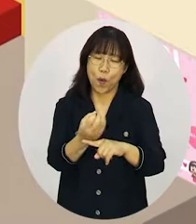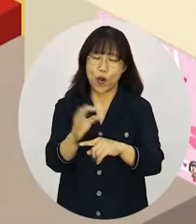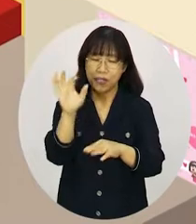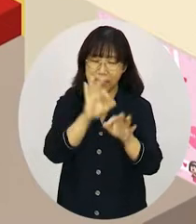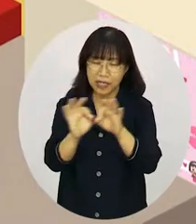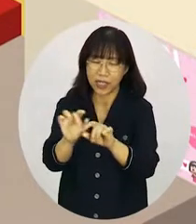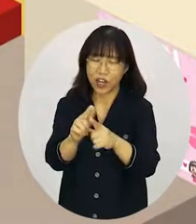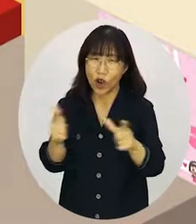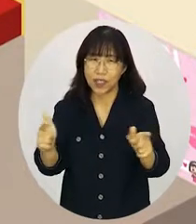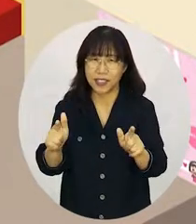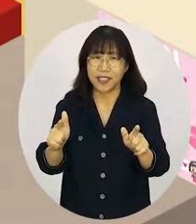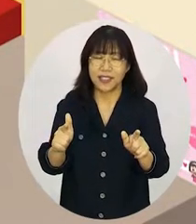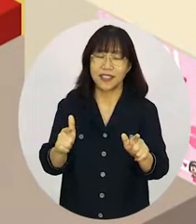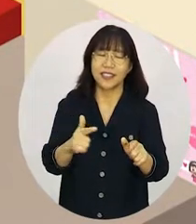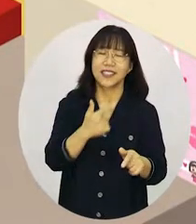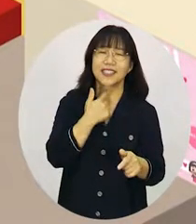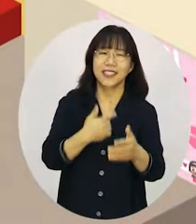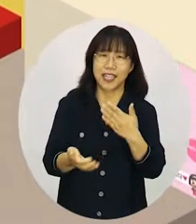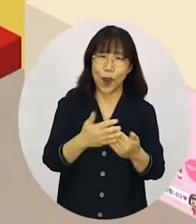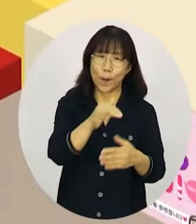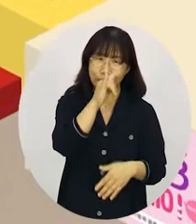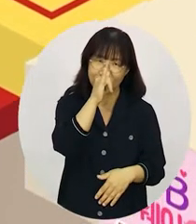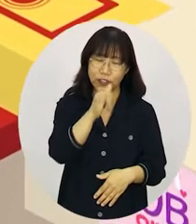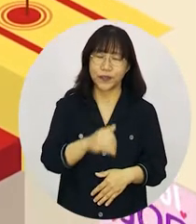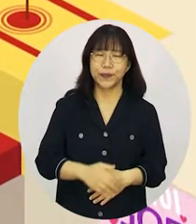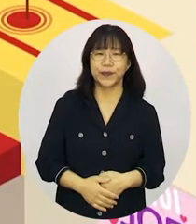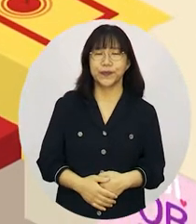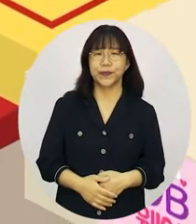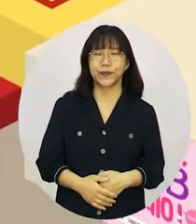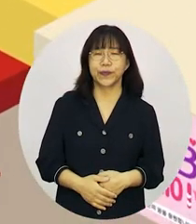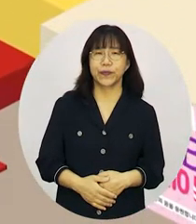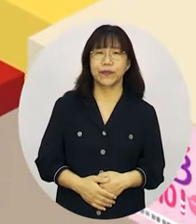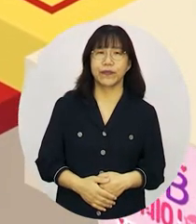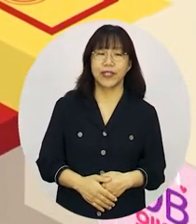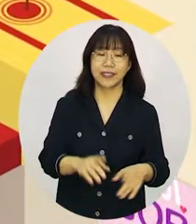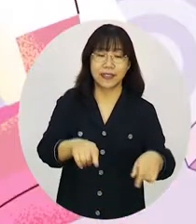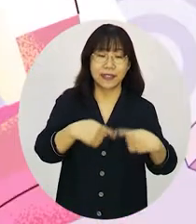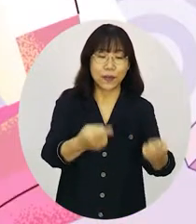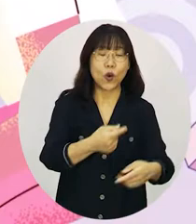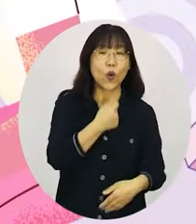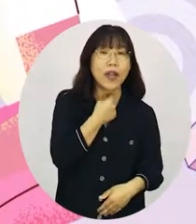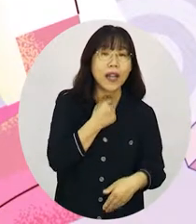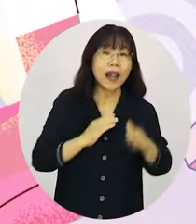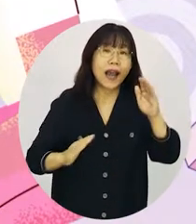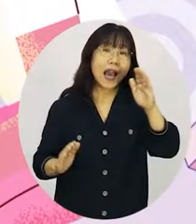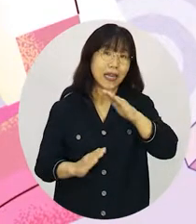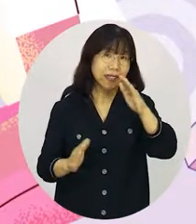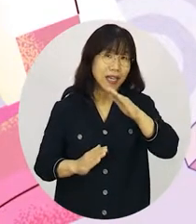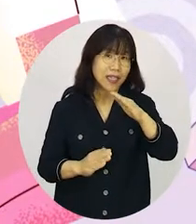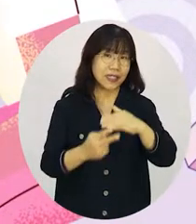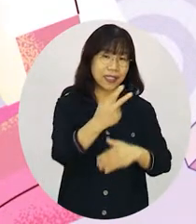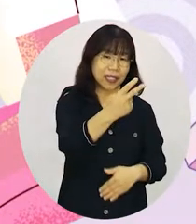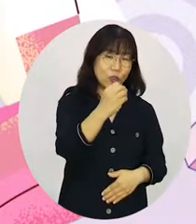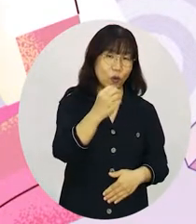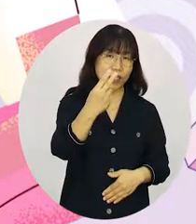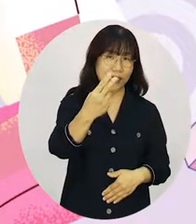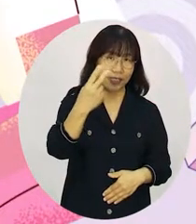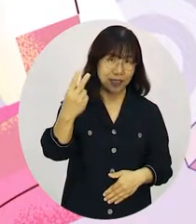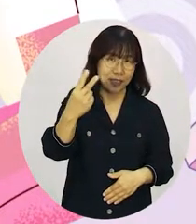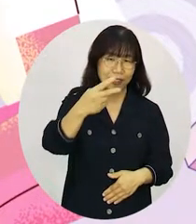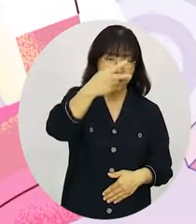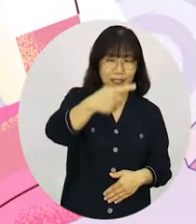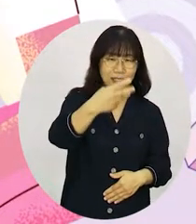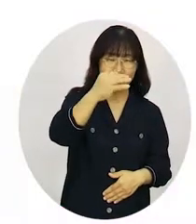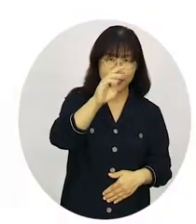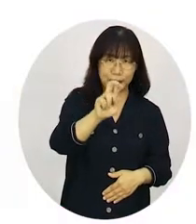이색체험도 준비돼 참여하는 청소년들의 호기심도 자극할 예정입니다. 참여를 원하는 학생들은 2022